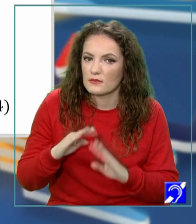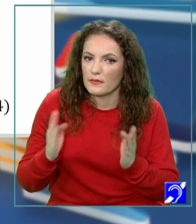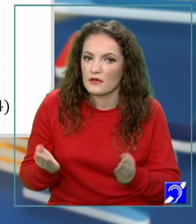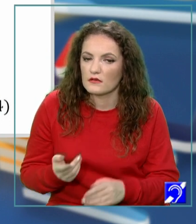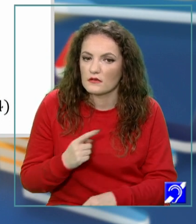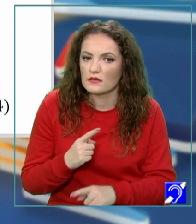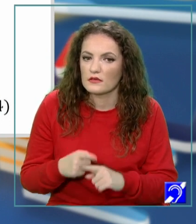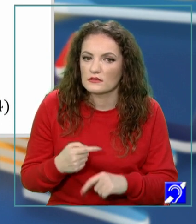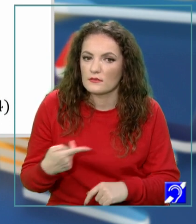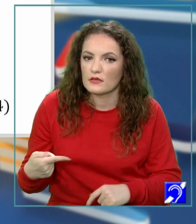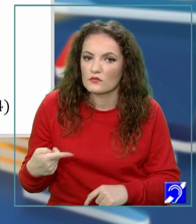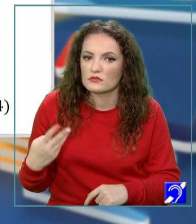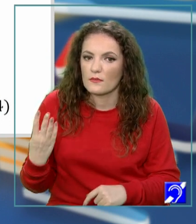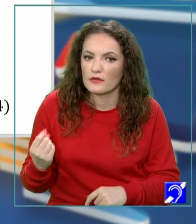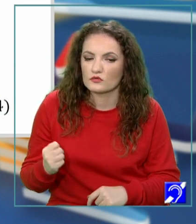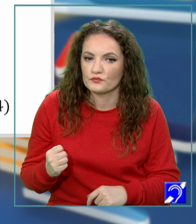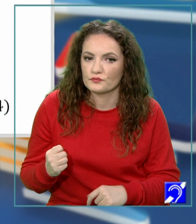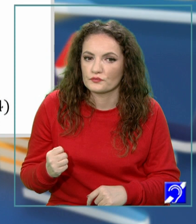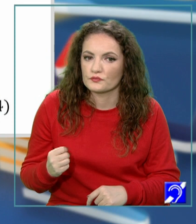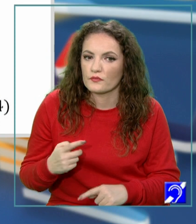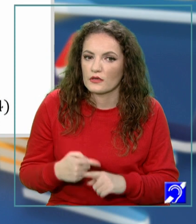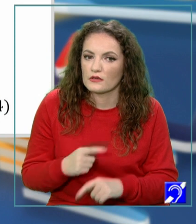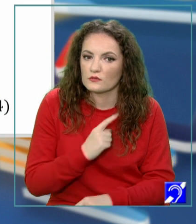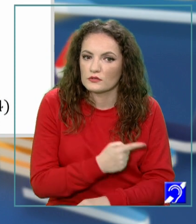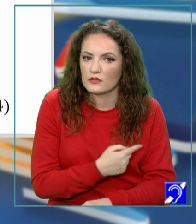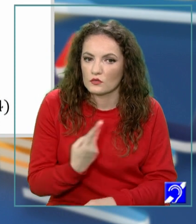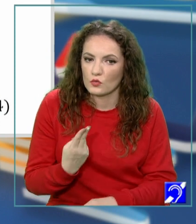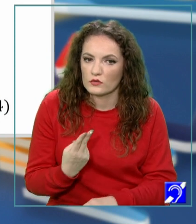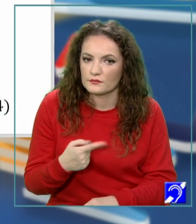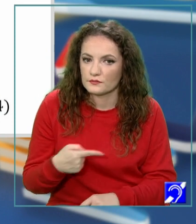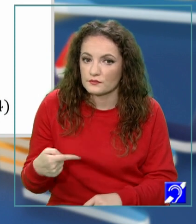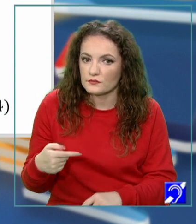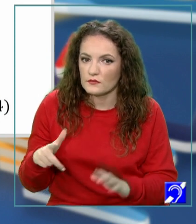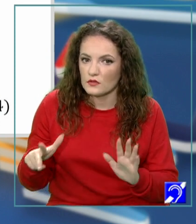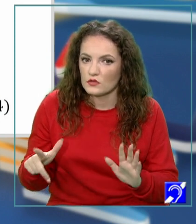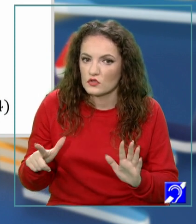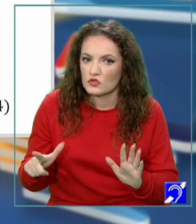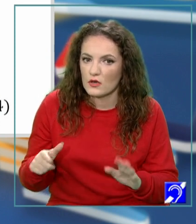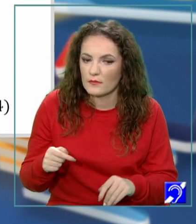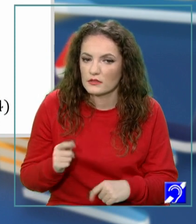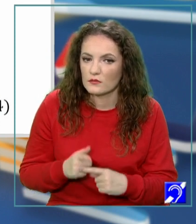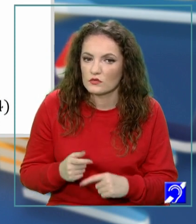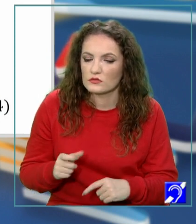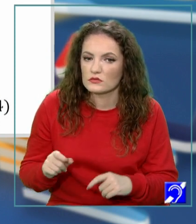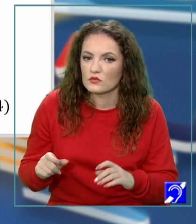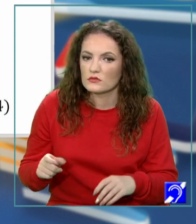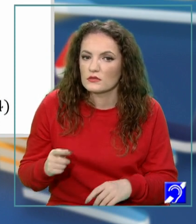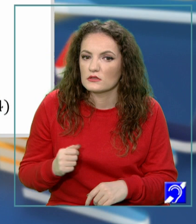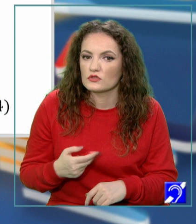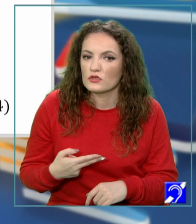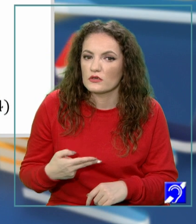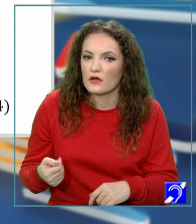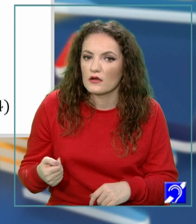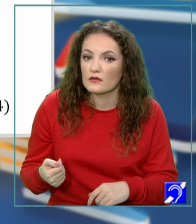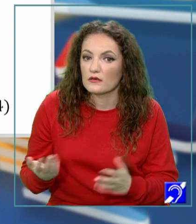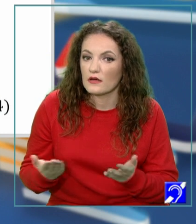minus 4. Iar ultimul numitor, x pătrat minus 7x plus 12, folosesc din nou artificiul de calcul și mă gândesc care